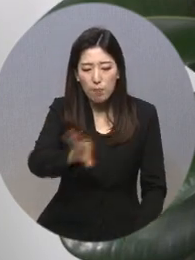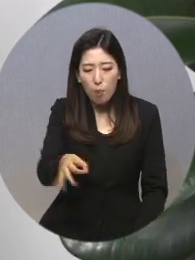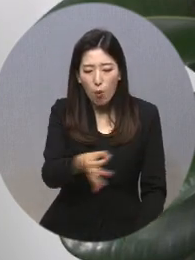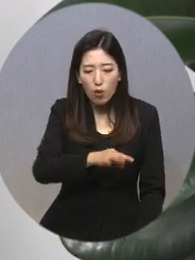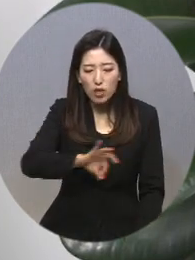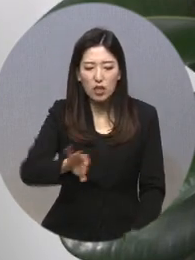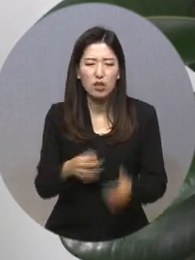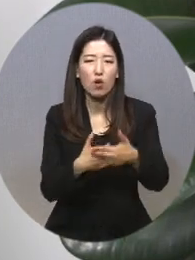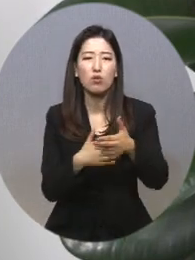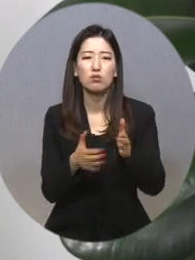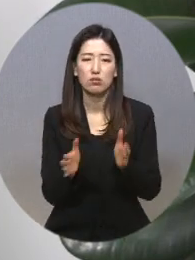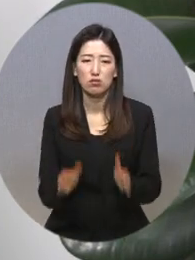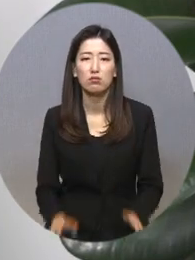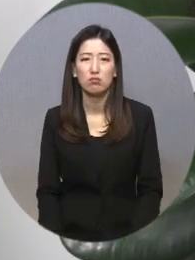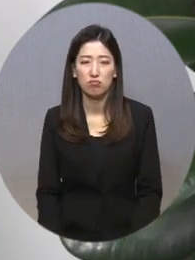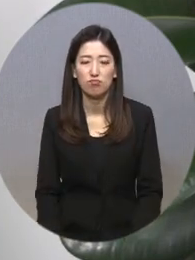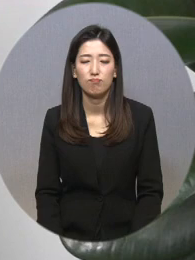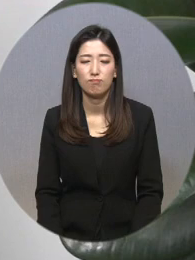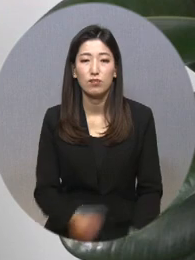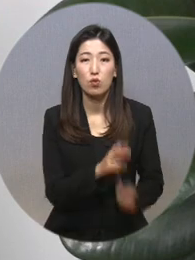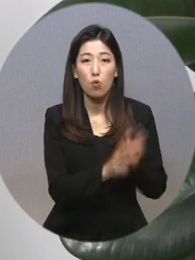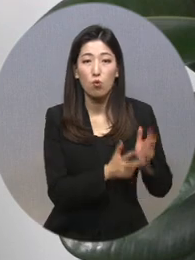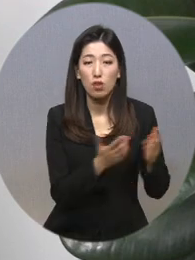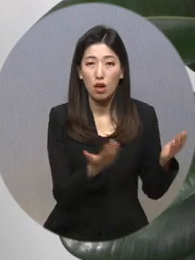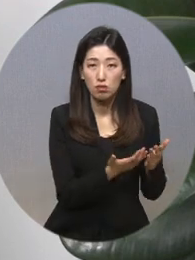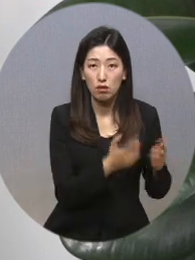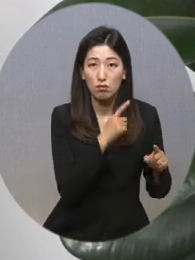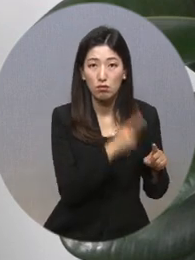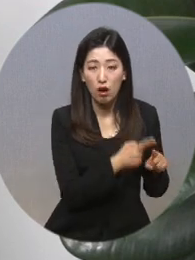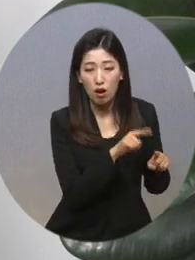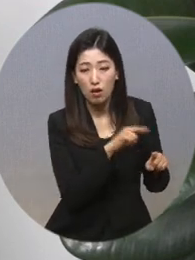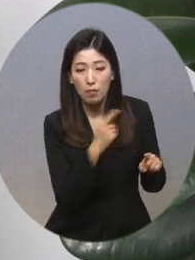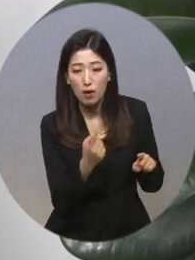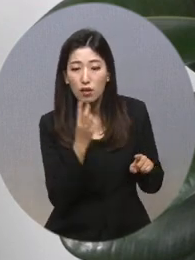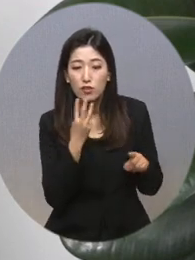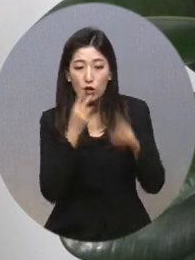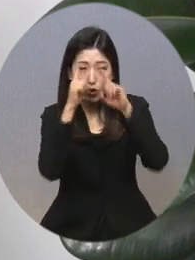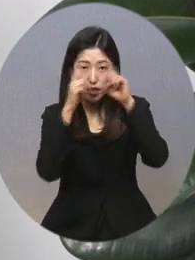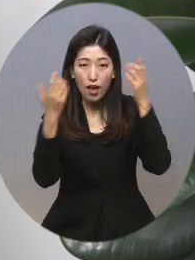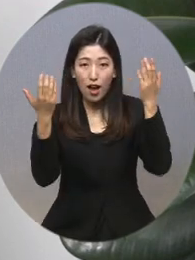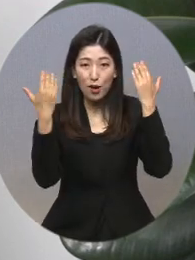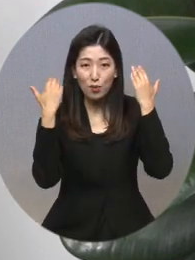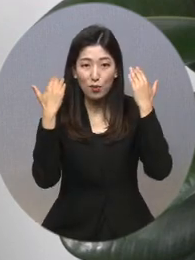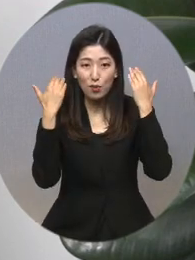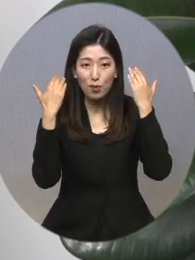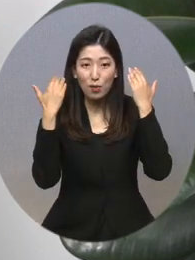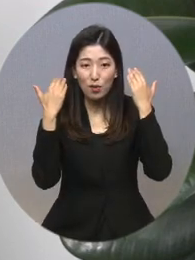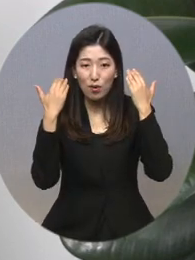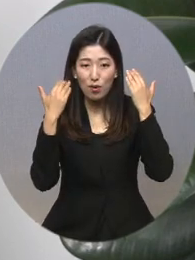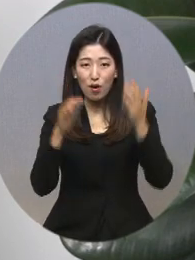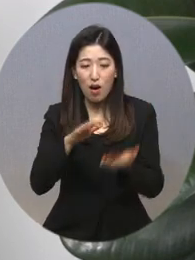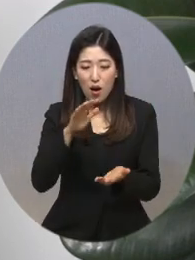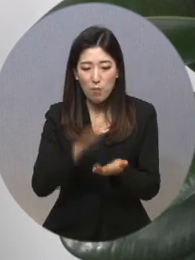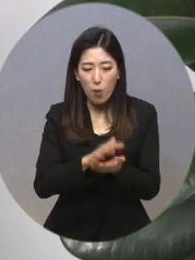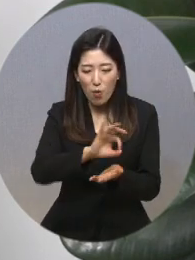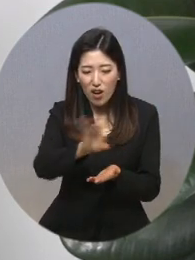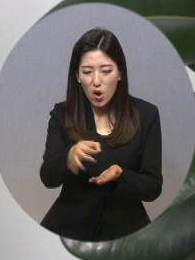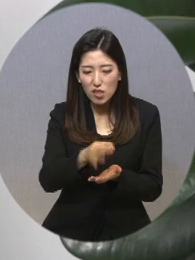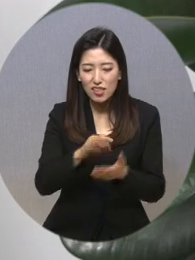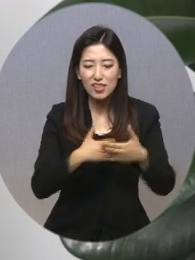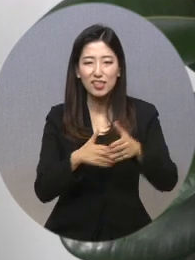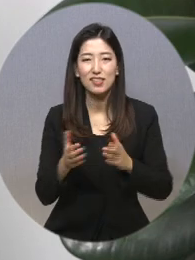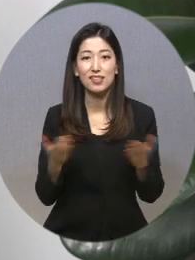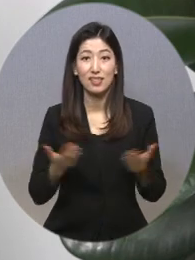그곳에서 취직하셨다가 서울대학교 네, 보일러실이요? 보일러실에 갔는데 서울대학교 근무를 하면서 굉장히 저는